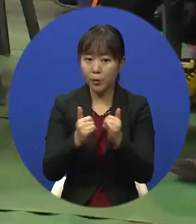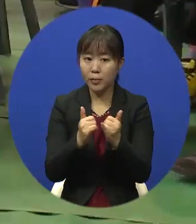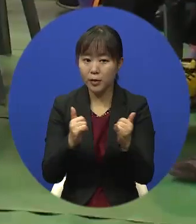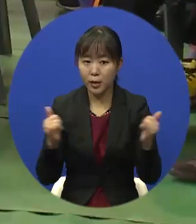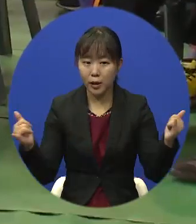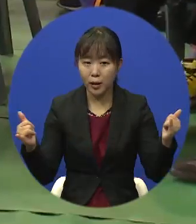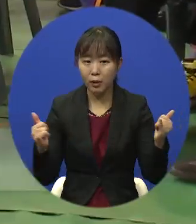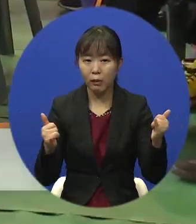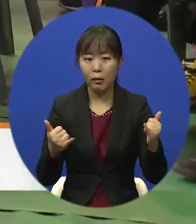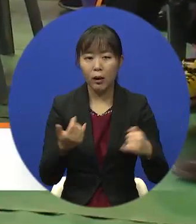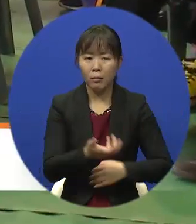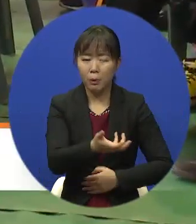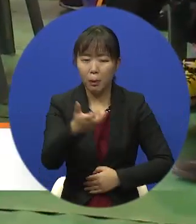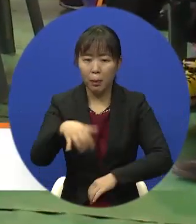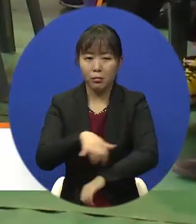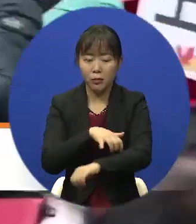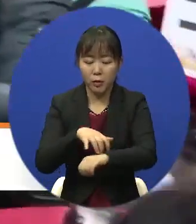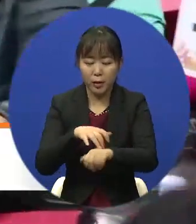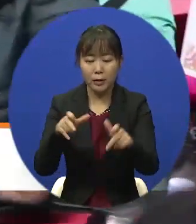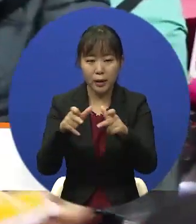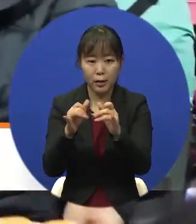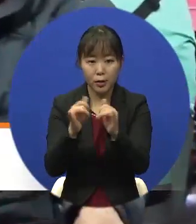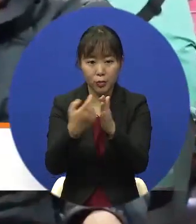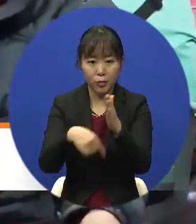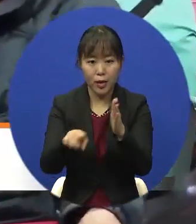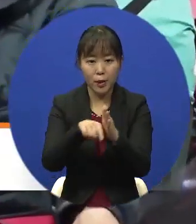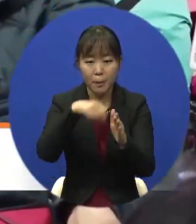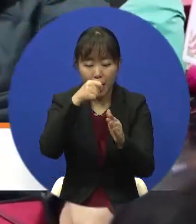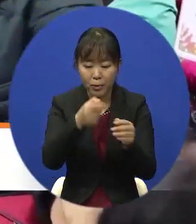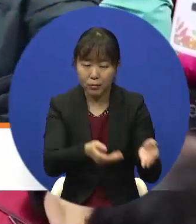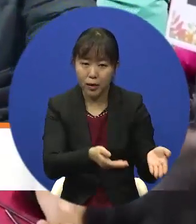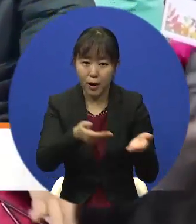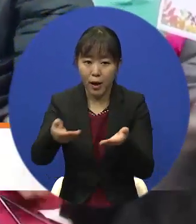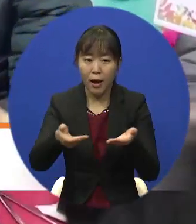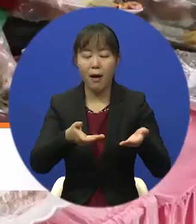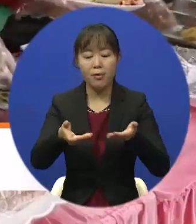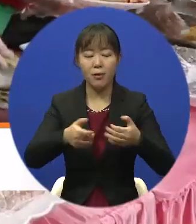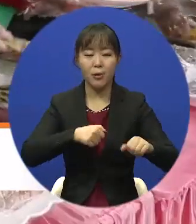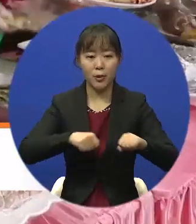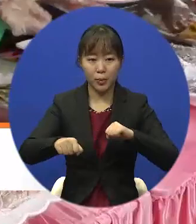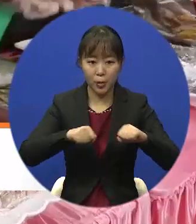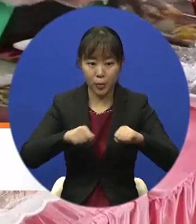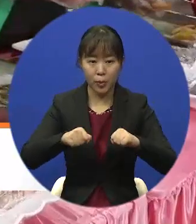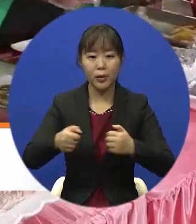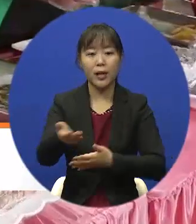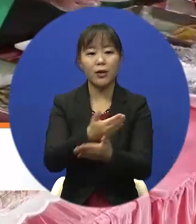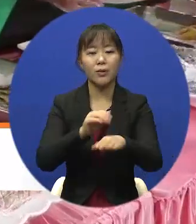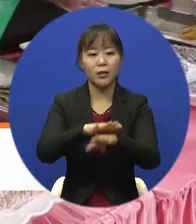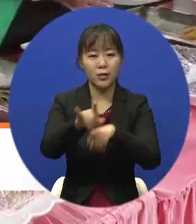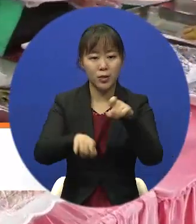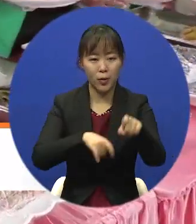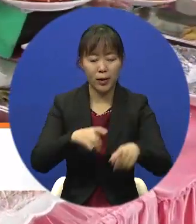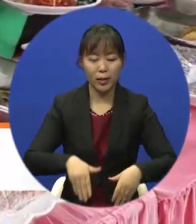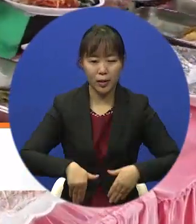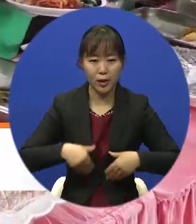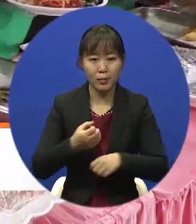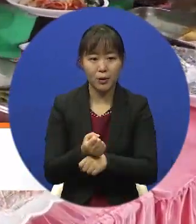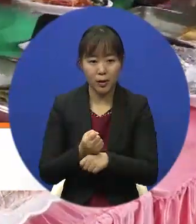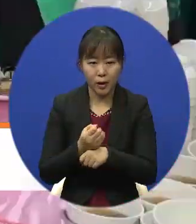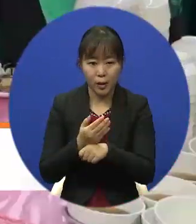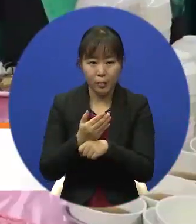자원봉사자들은 이동이 불편한 장애인들을 위해 식사를 전달하는 자원봉사 활동으로 나눔의 실천과 훈훈함을